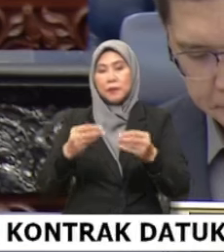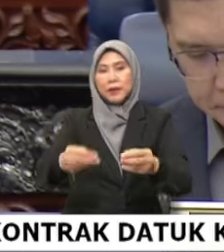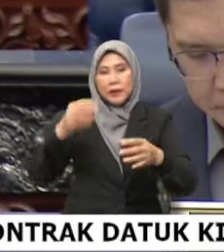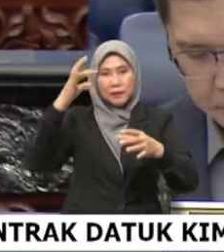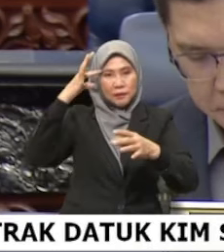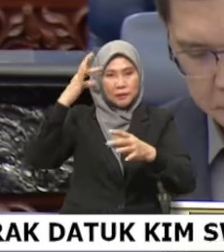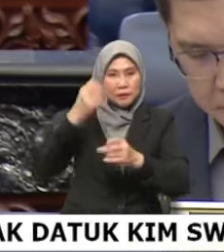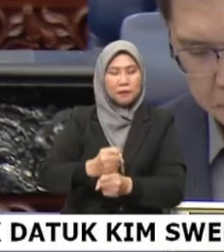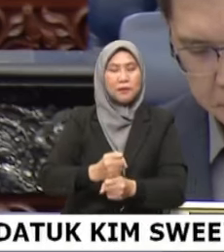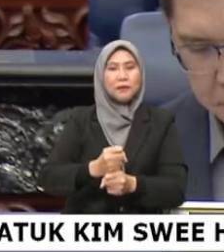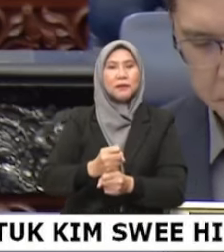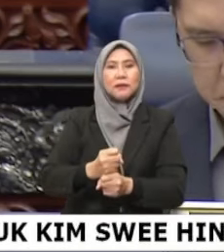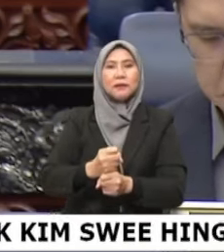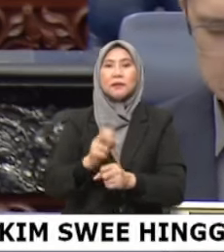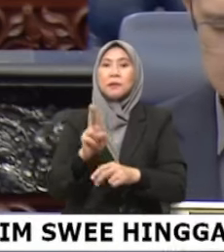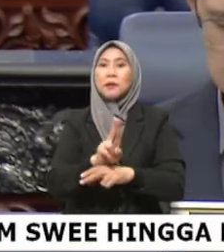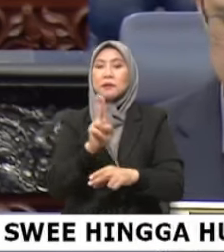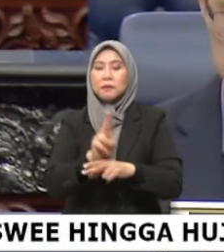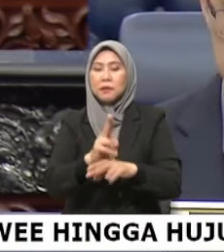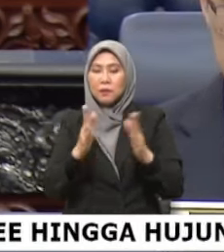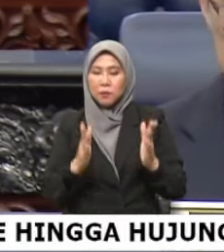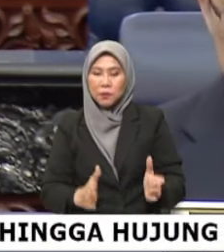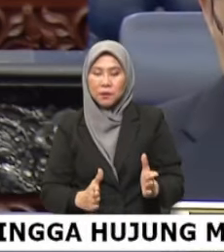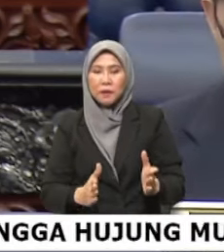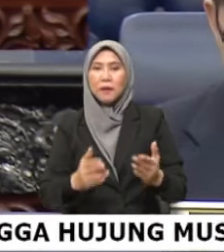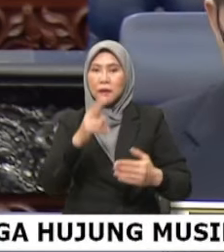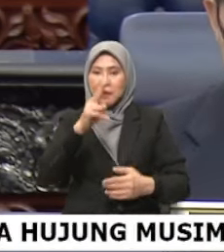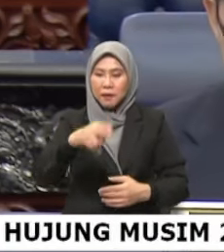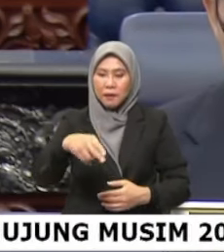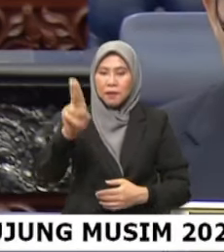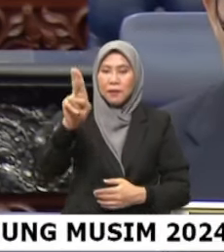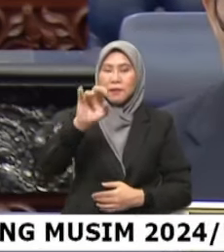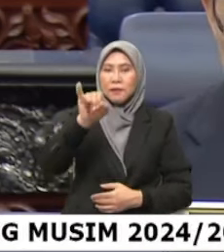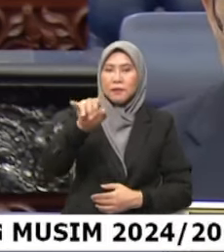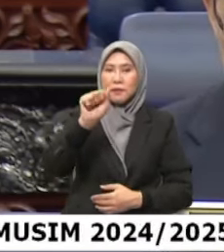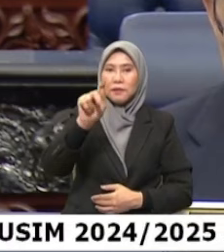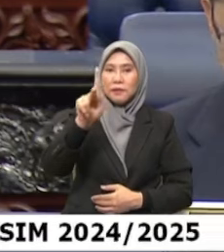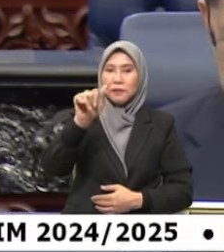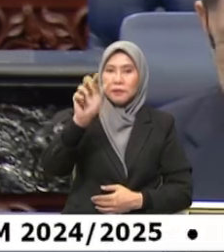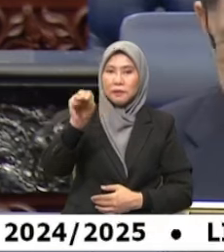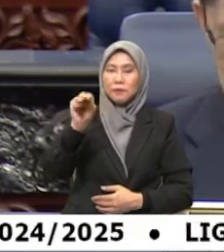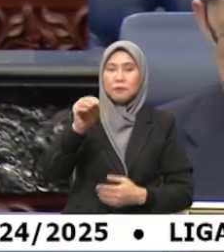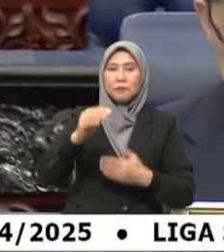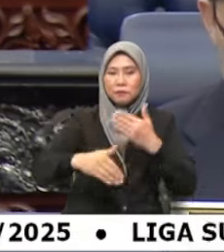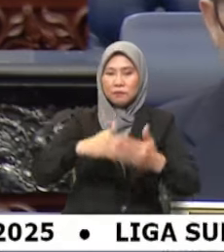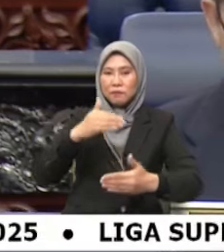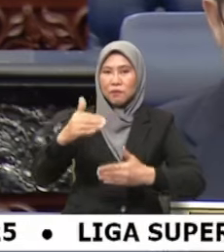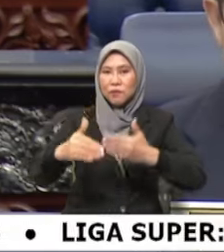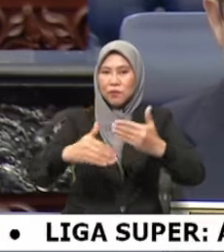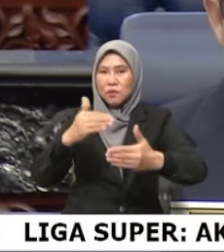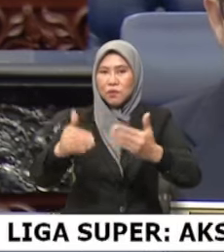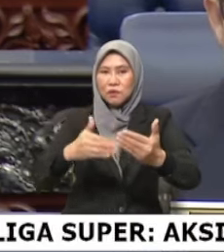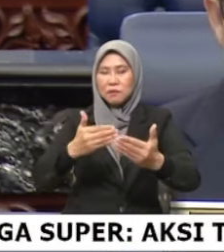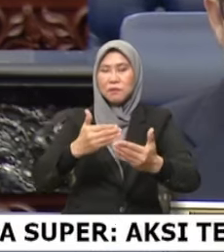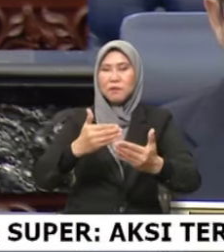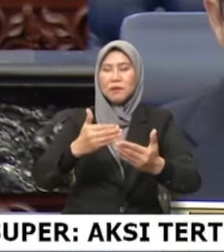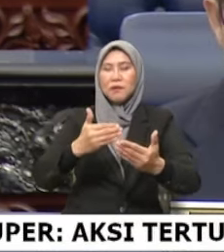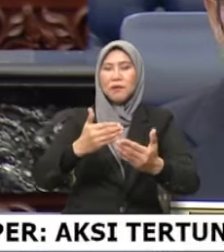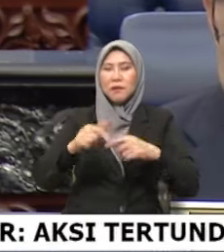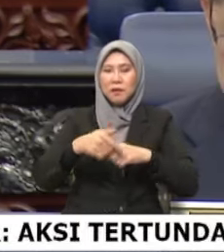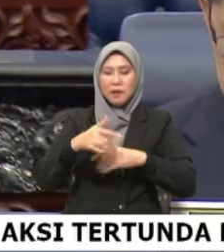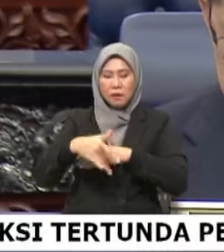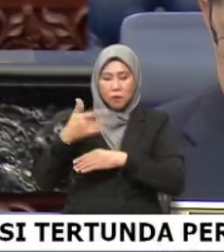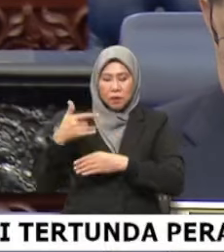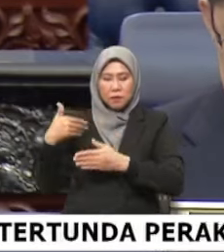keyakinan kepada pengguna bahawa Halal JAKIM itu menerusi satu proses yang menyeluruh daripada